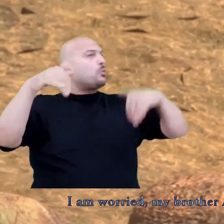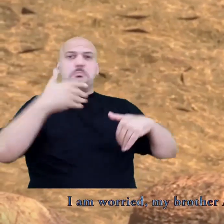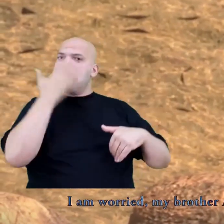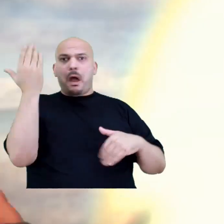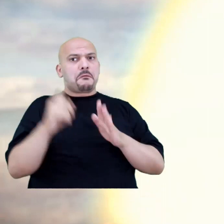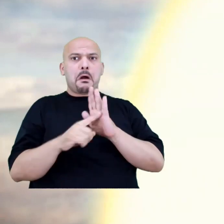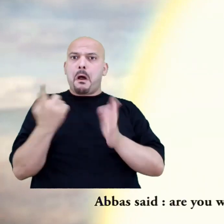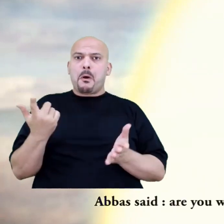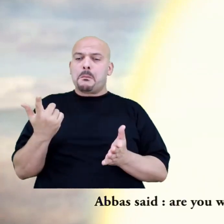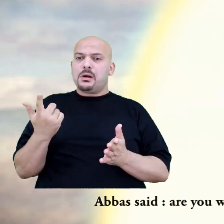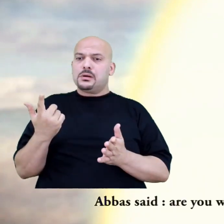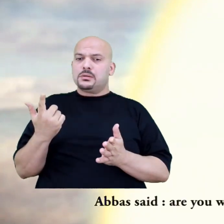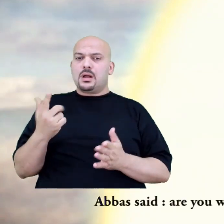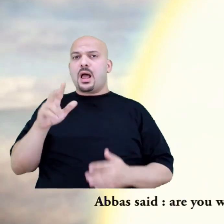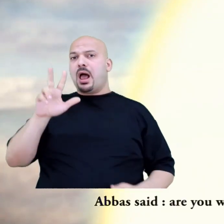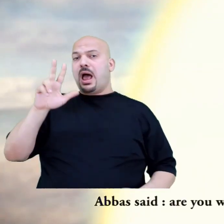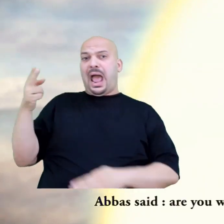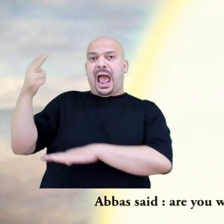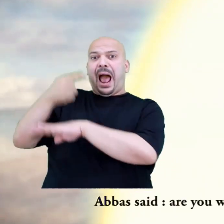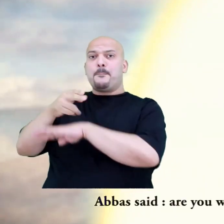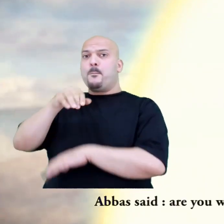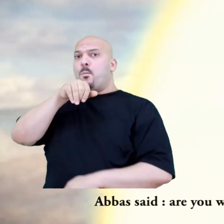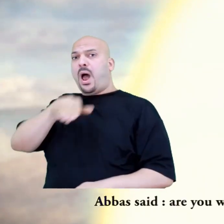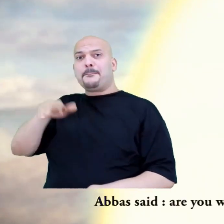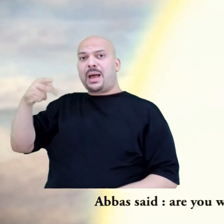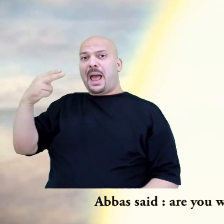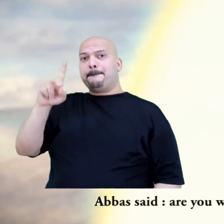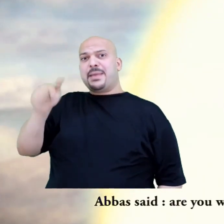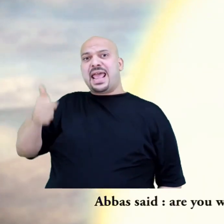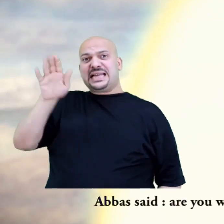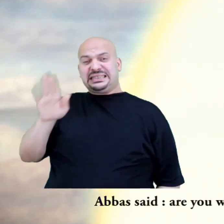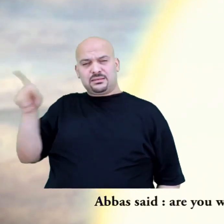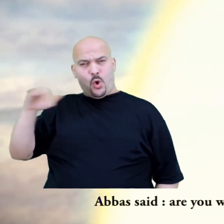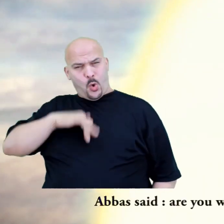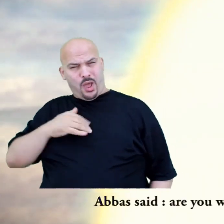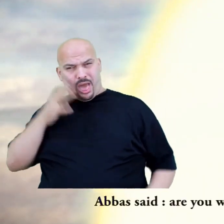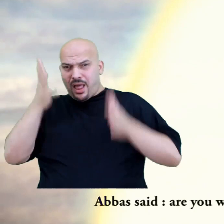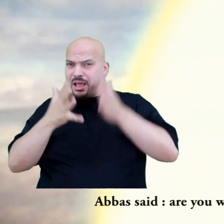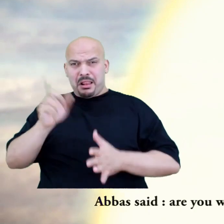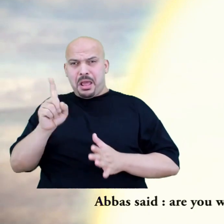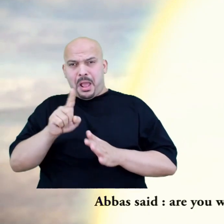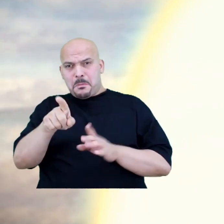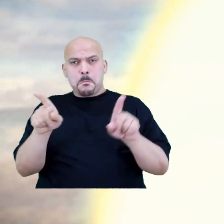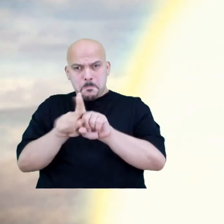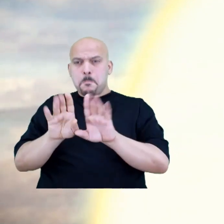مجهولا. قال العباس: وهل تقلق ومعك رسول الله يا